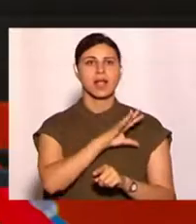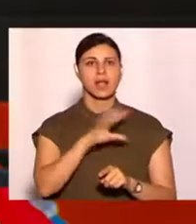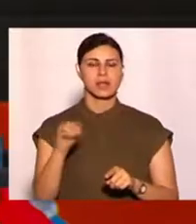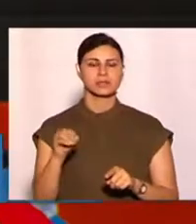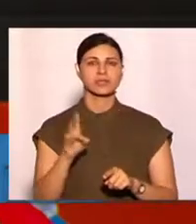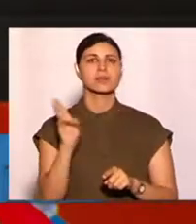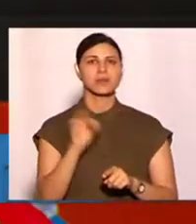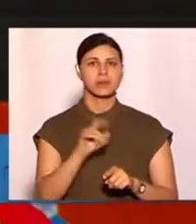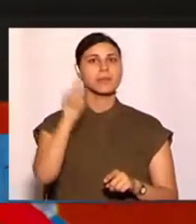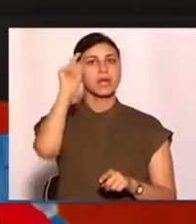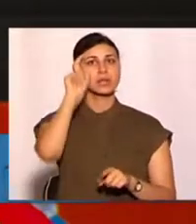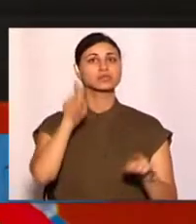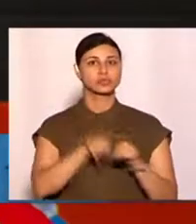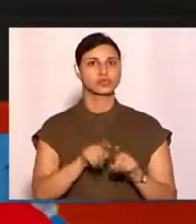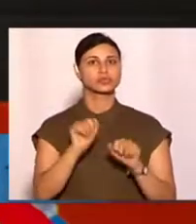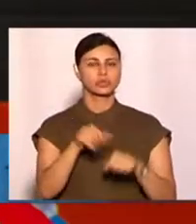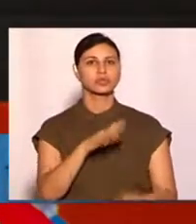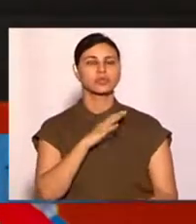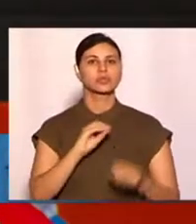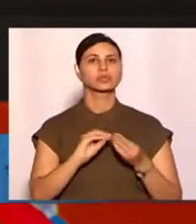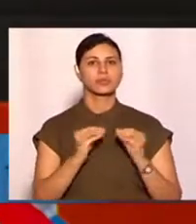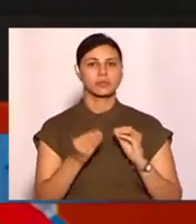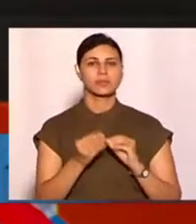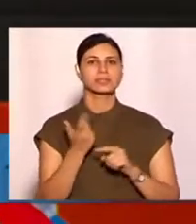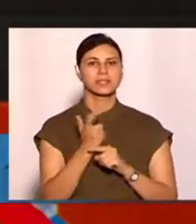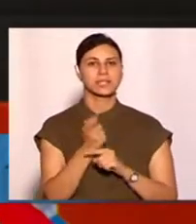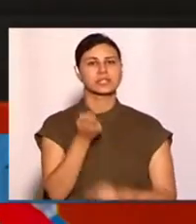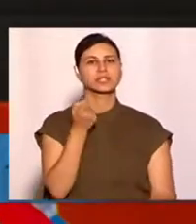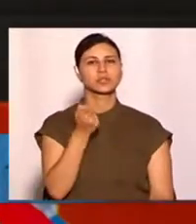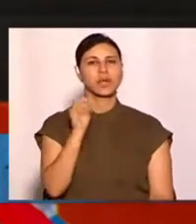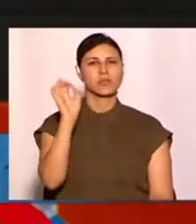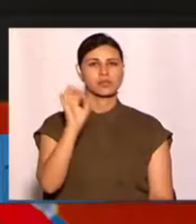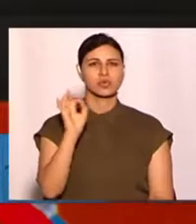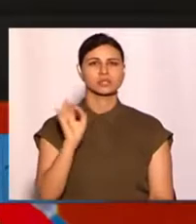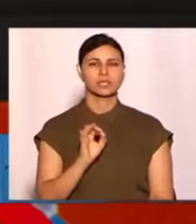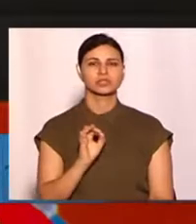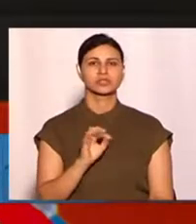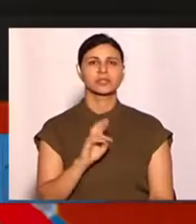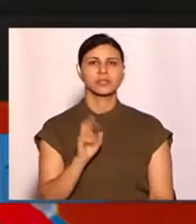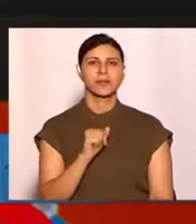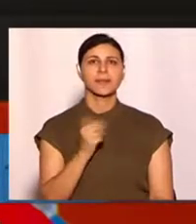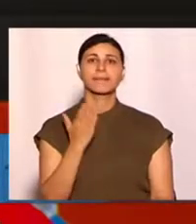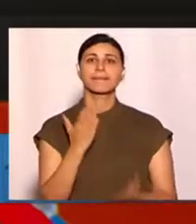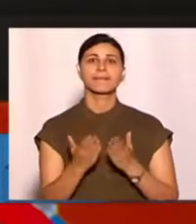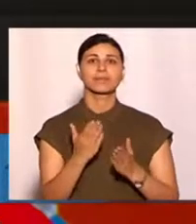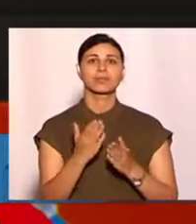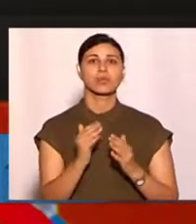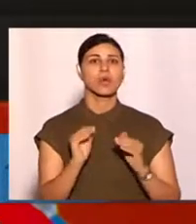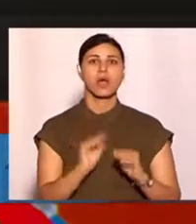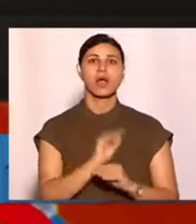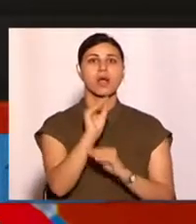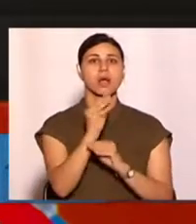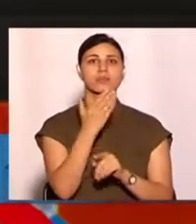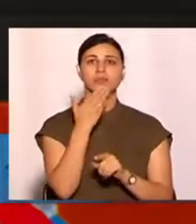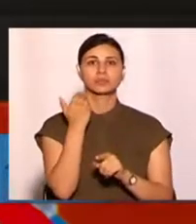პოპულაციაში, თუმცა კაცებში აღინიშნება გარკვეული პრობლემები, მაგრამ ძალიან მცირე პროცენტში. და თუ არ ამახლდა